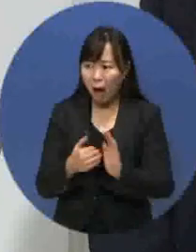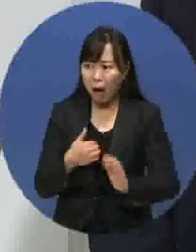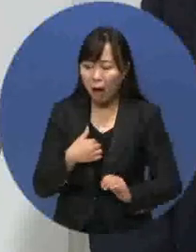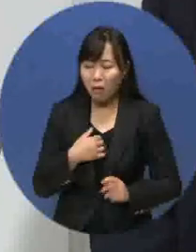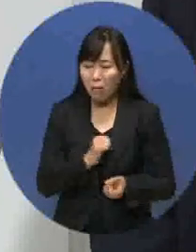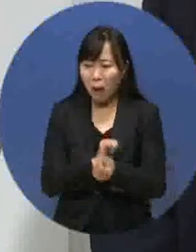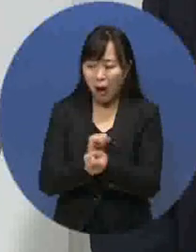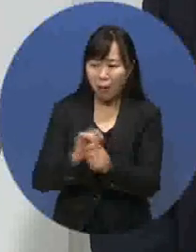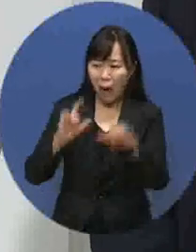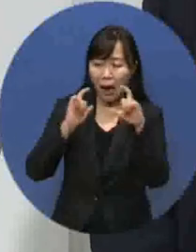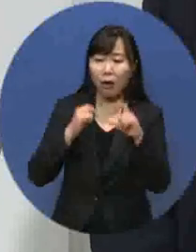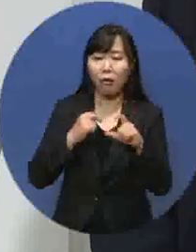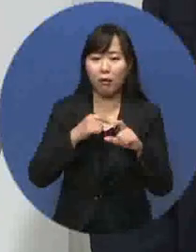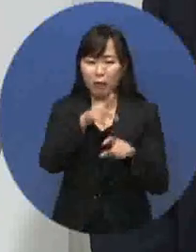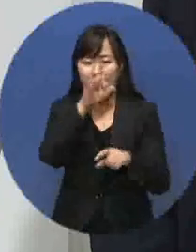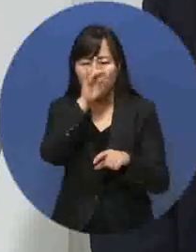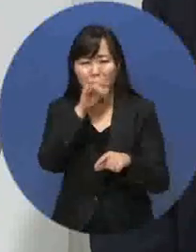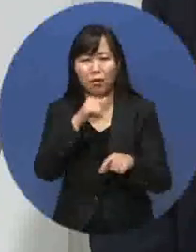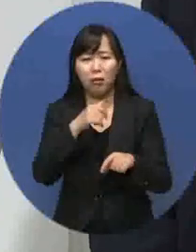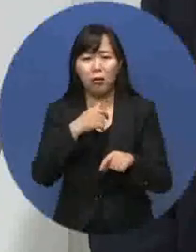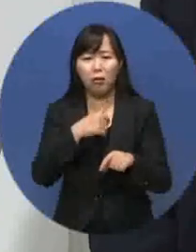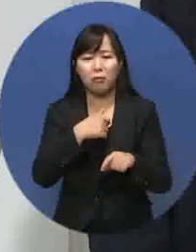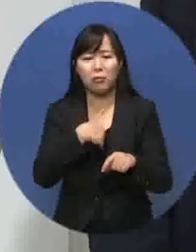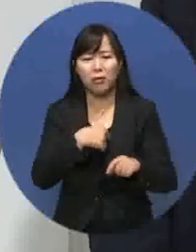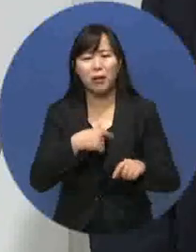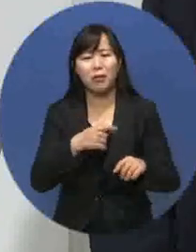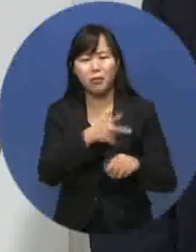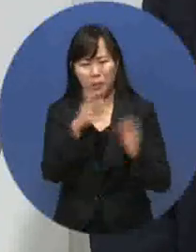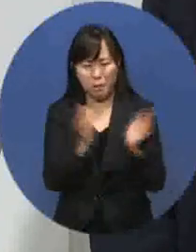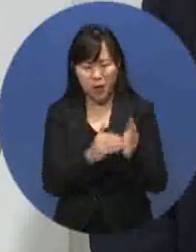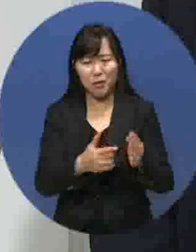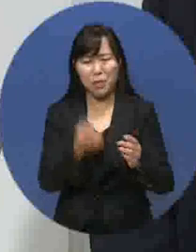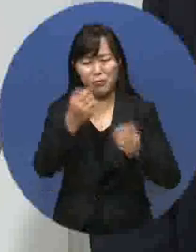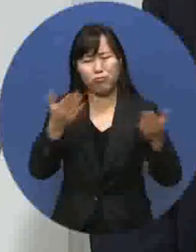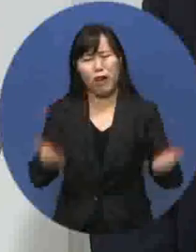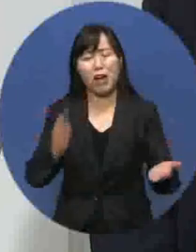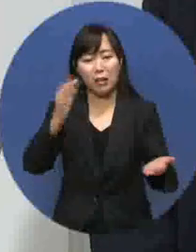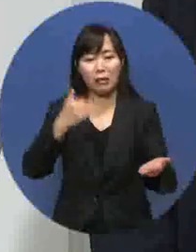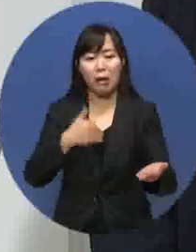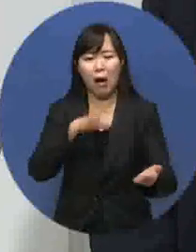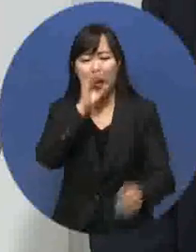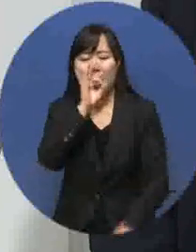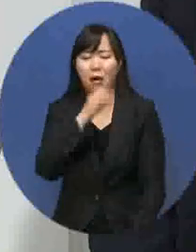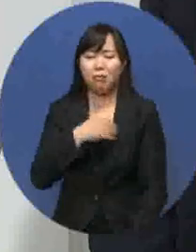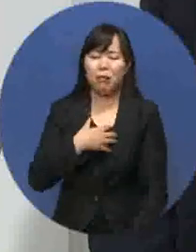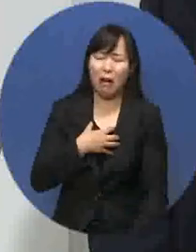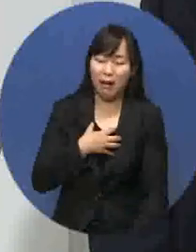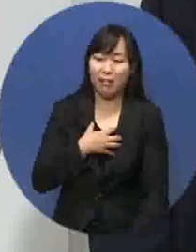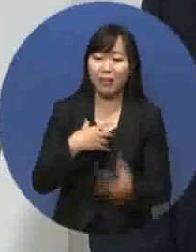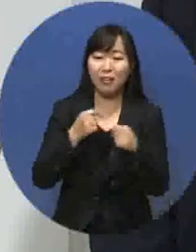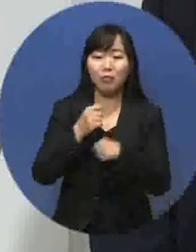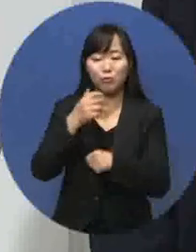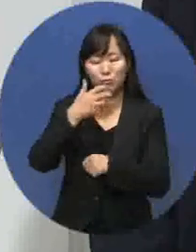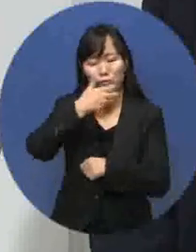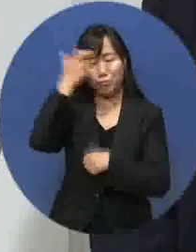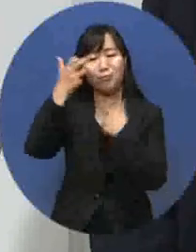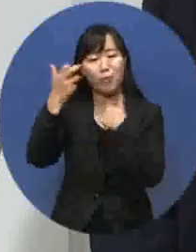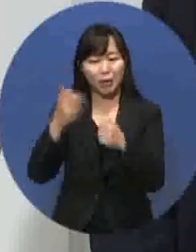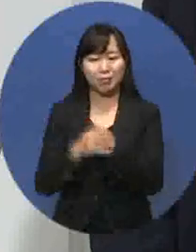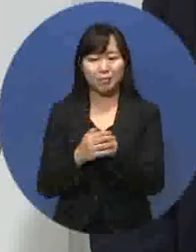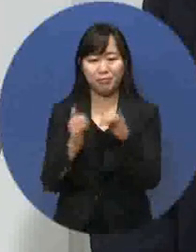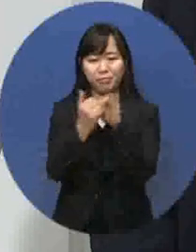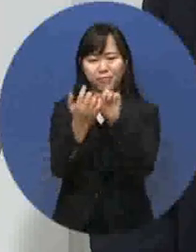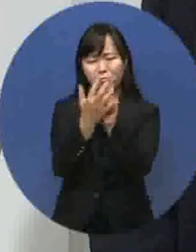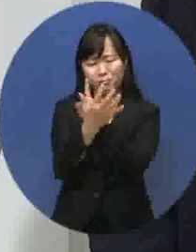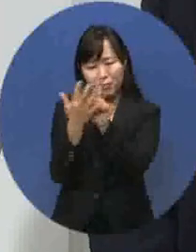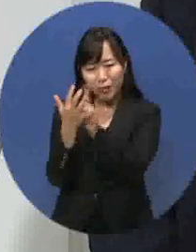찍게 하는 거예요. 이거 빨리 끝내고 크랭크업하고 나셔야 되는데 못 찍게 하고 계속 불안하게 막 이런 꿈도 꾸고 사람들 만나는